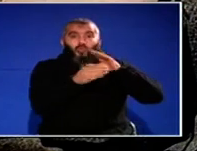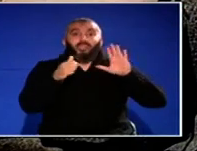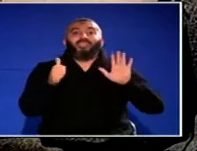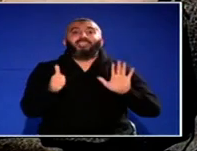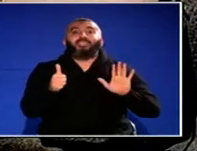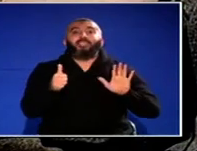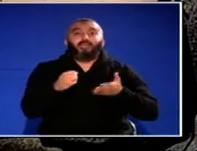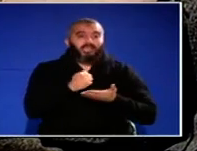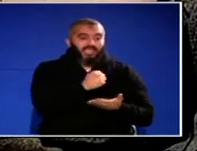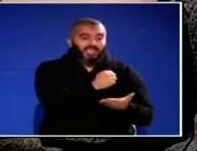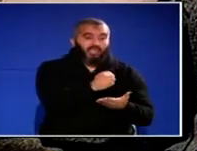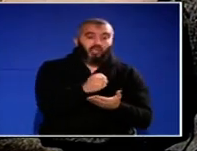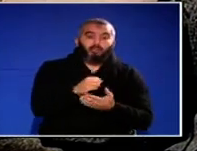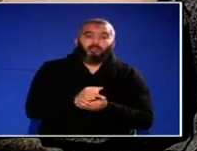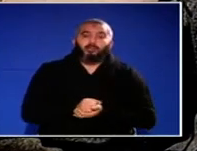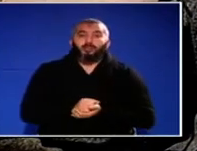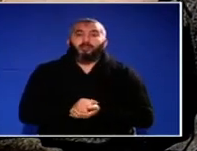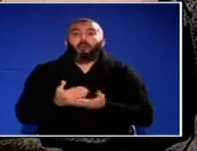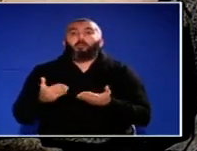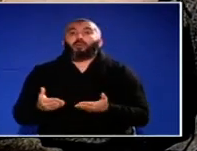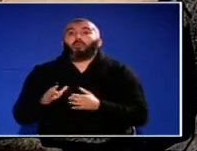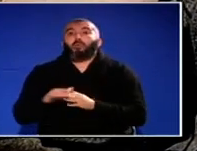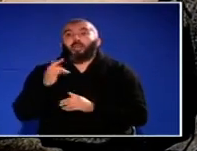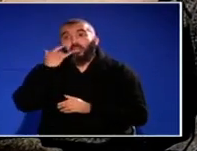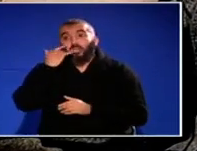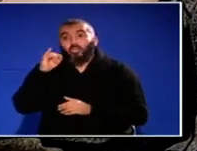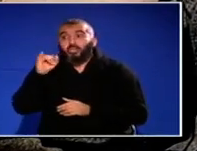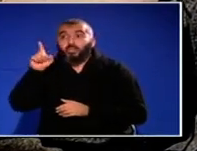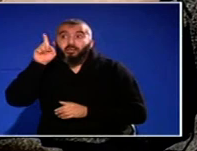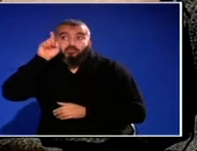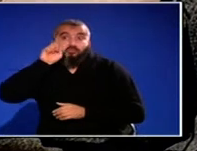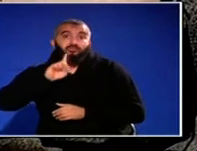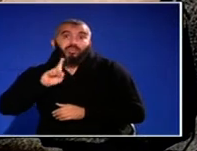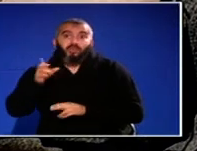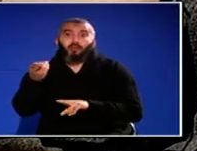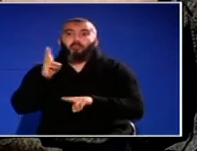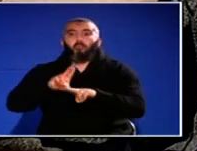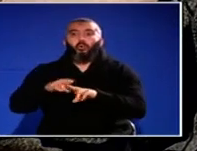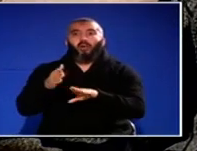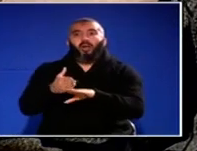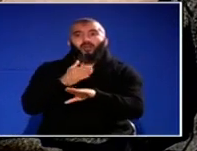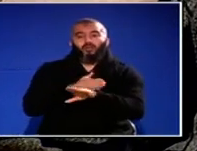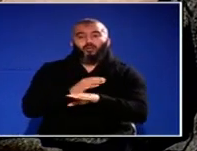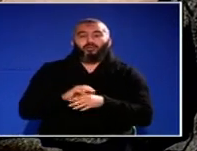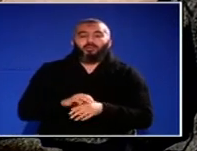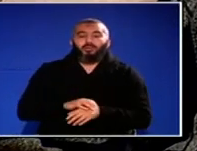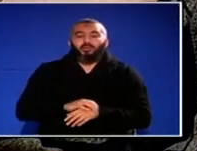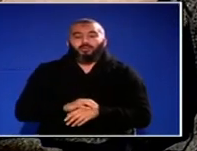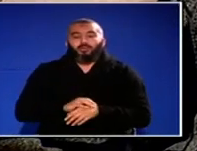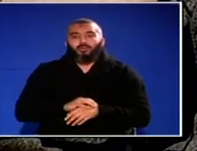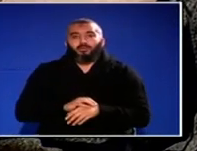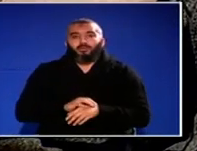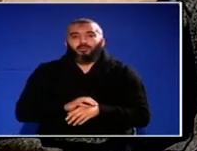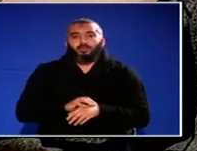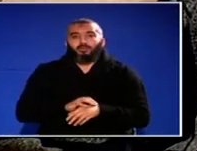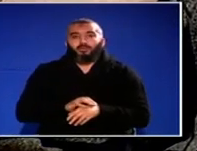هذا مهم. يبقى البنت إذا سبقتها أيضا بالوفاة، إذا البنت أيهما سبق؟ وقال ماتت